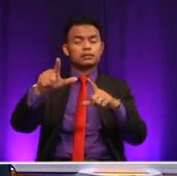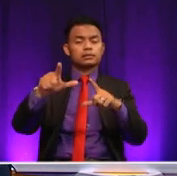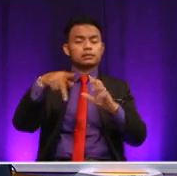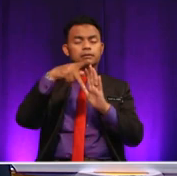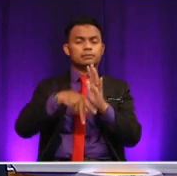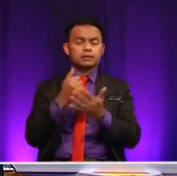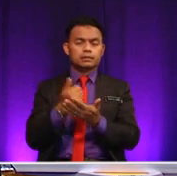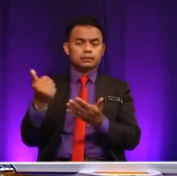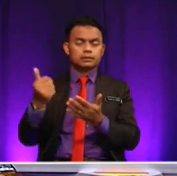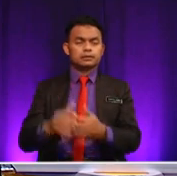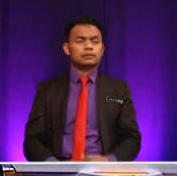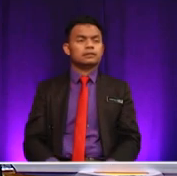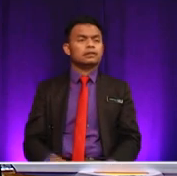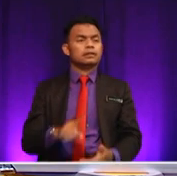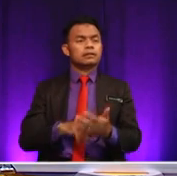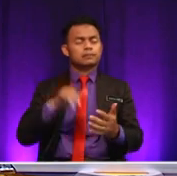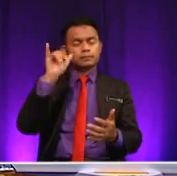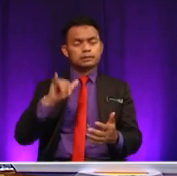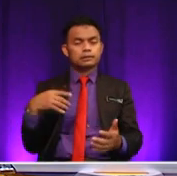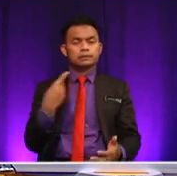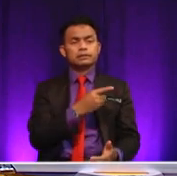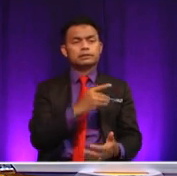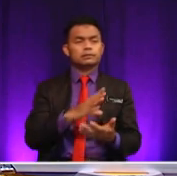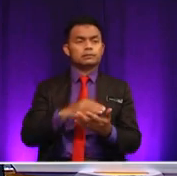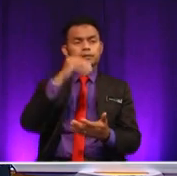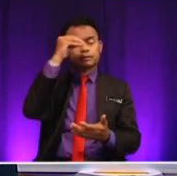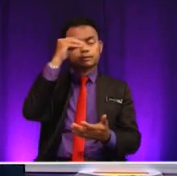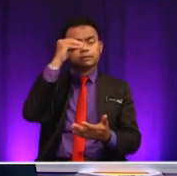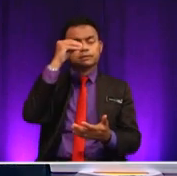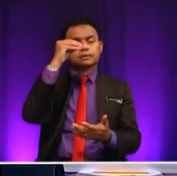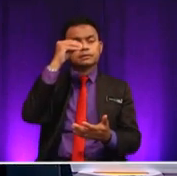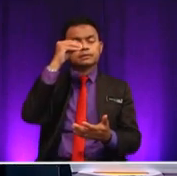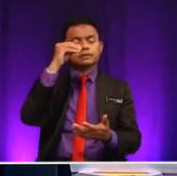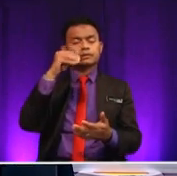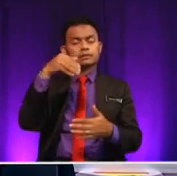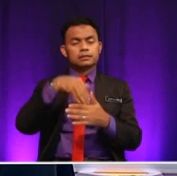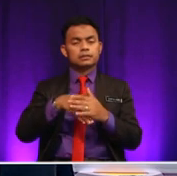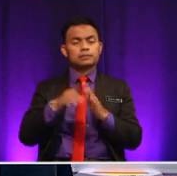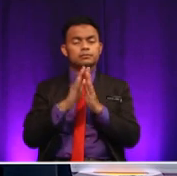Jadi sebenarnya aku yang ada dalam buku teks itu yaitulah yang belajar